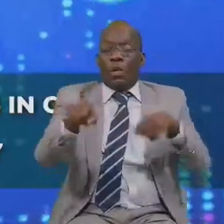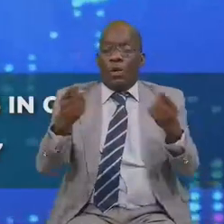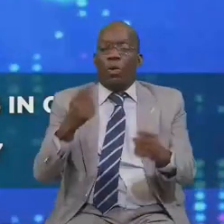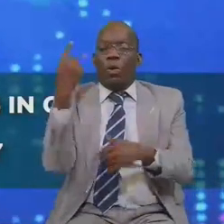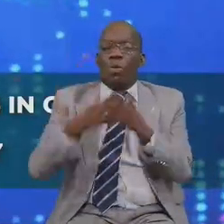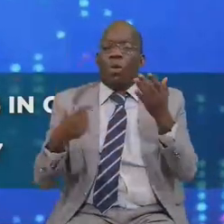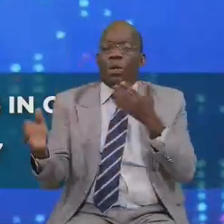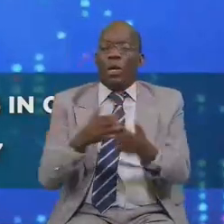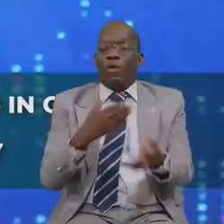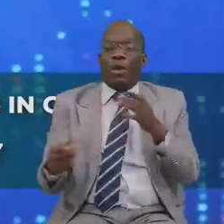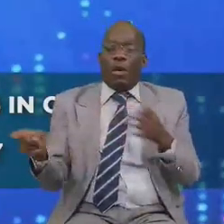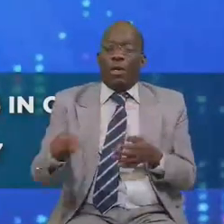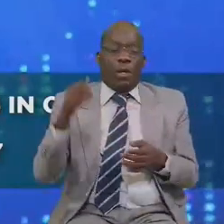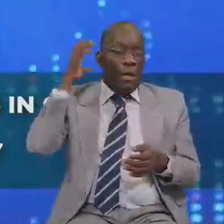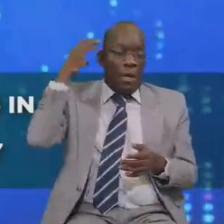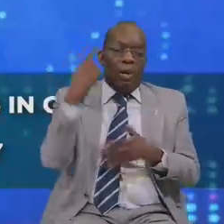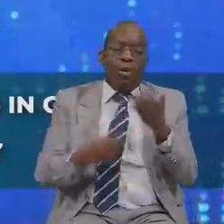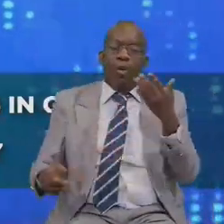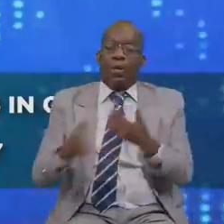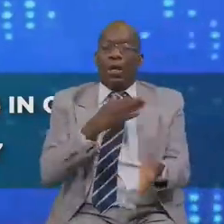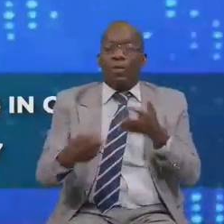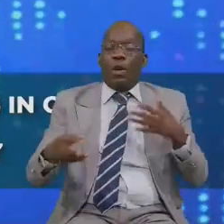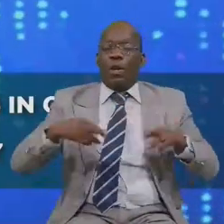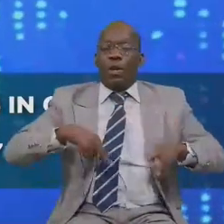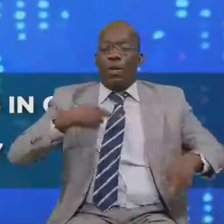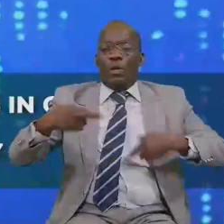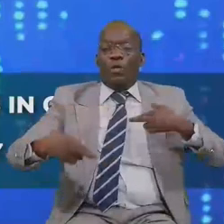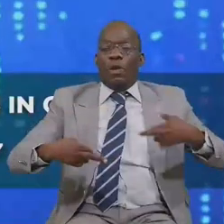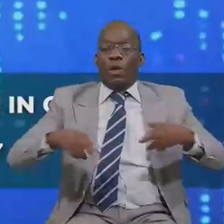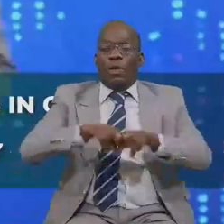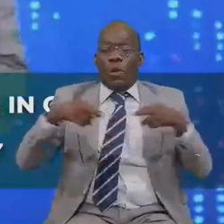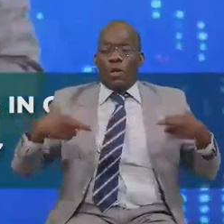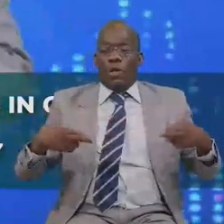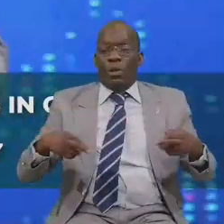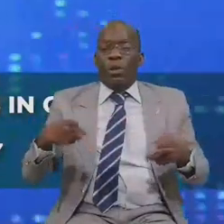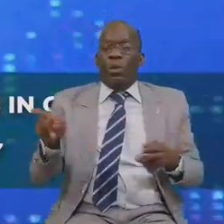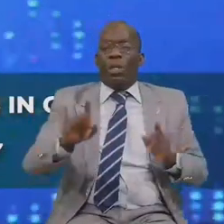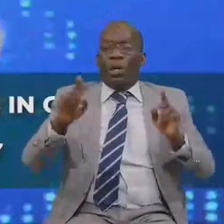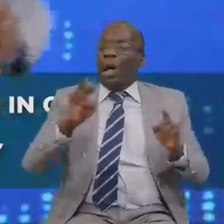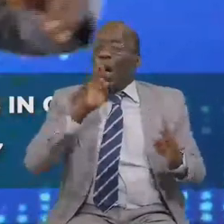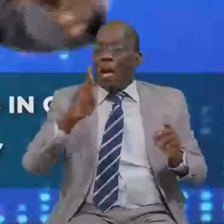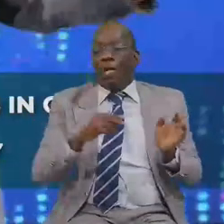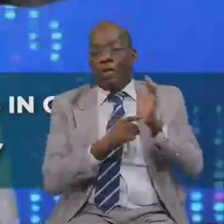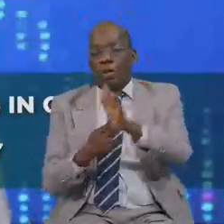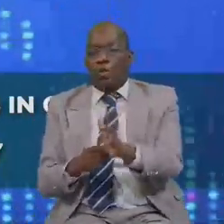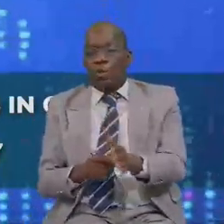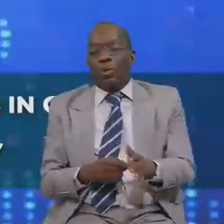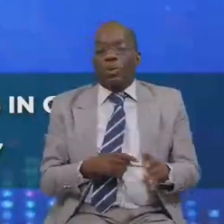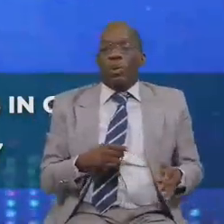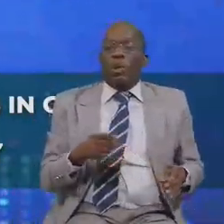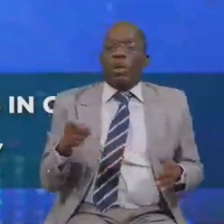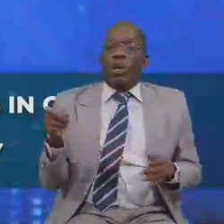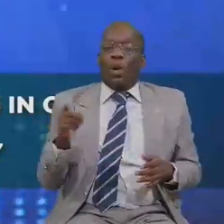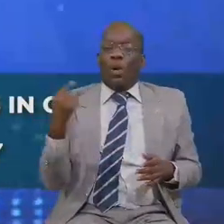la révélation à laquelle ils sont exposés, quelle que soit la puissance qui est disponible, c'est ce qu'ils avaient